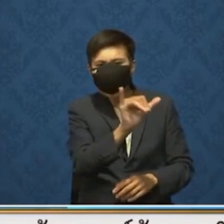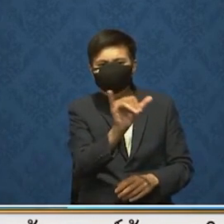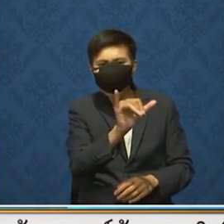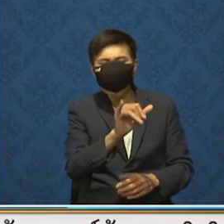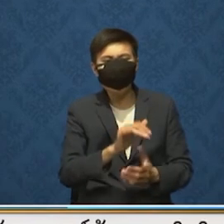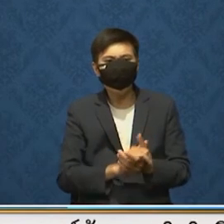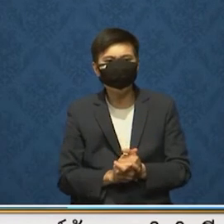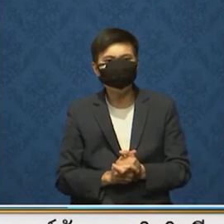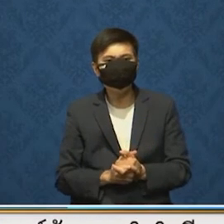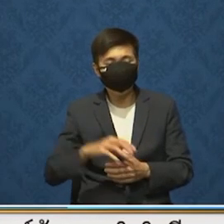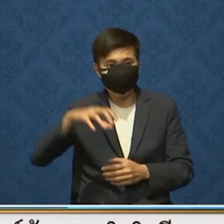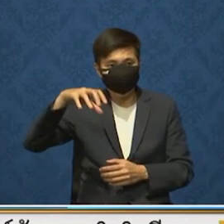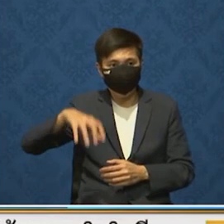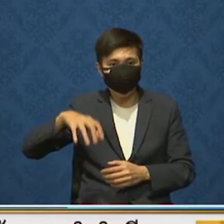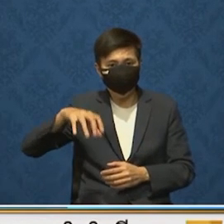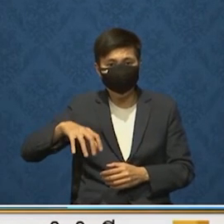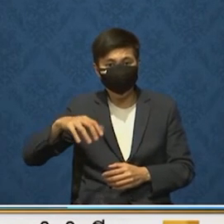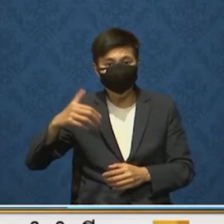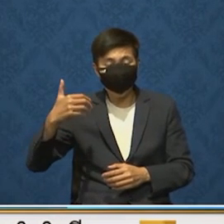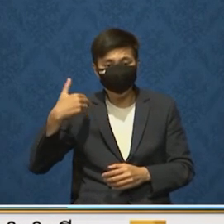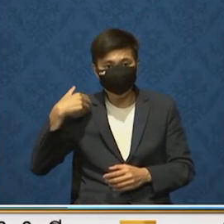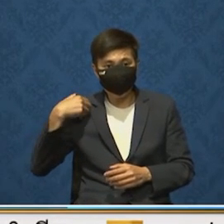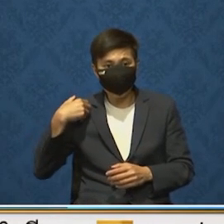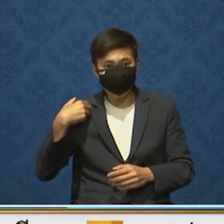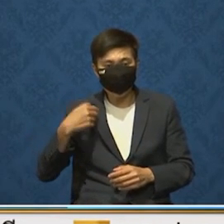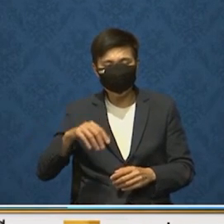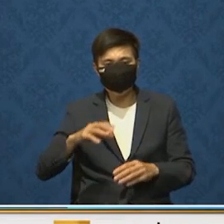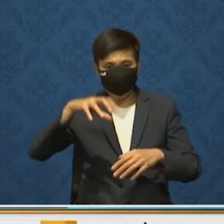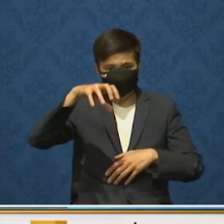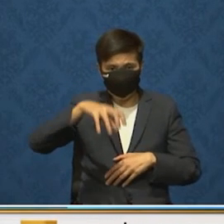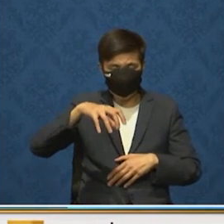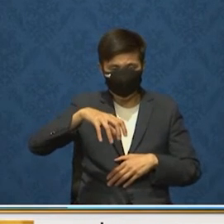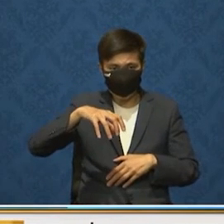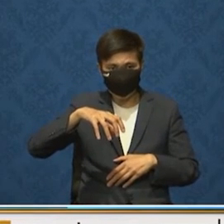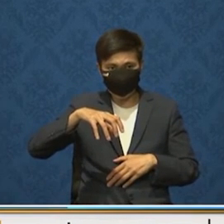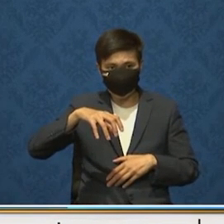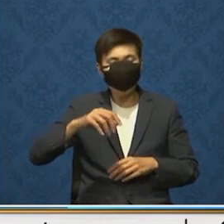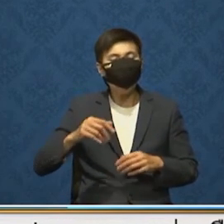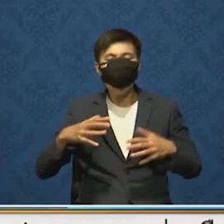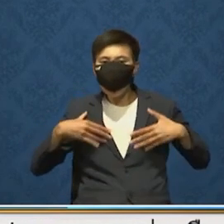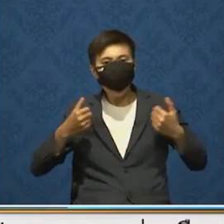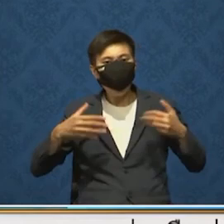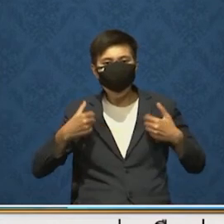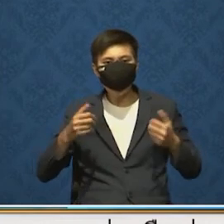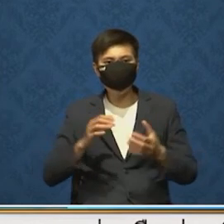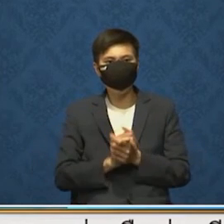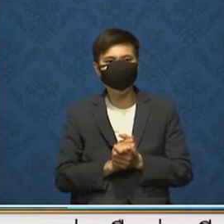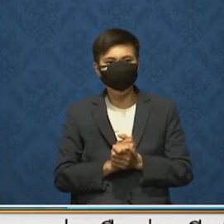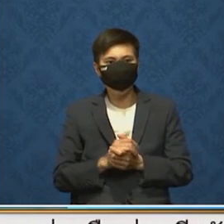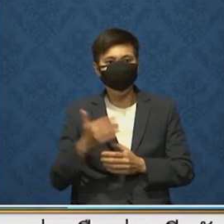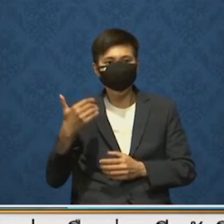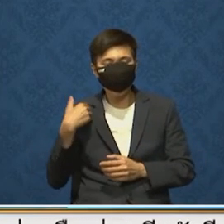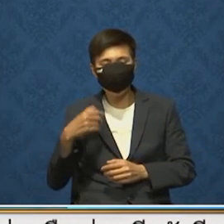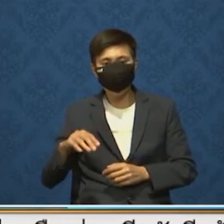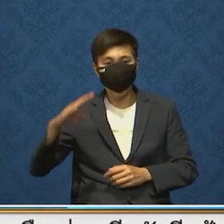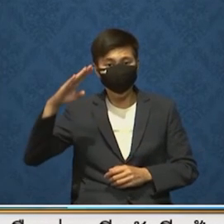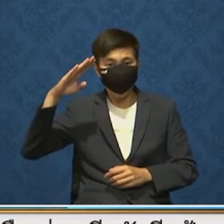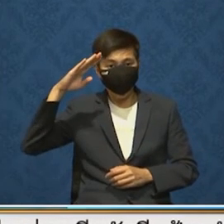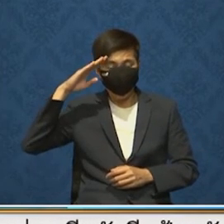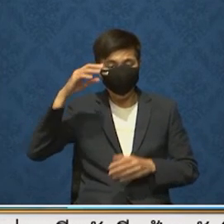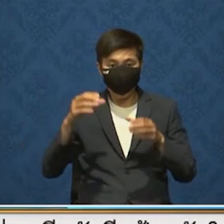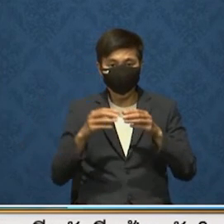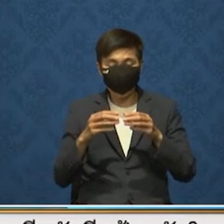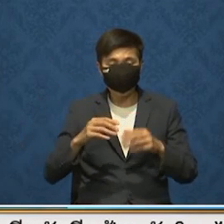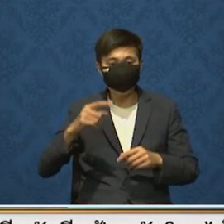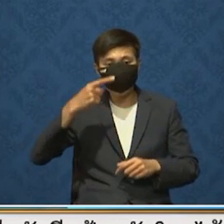มีสถานที่บำลุงใภพส๊ะมือสโมส์กองทพทัยขวามือ